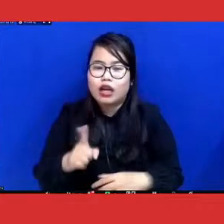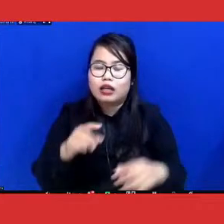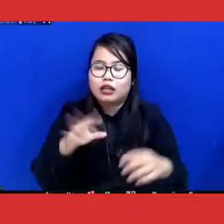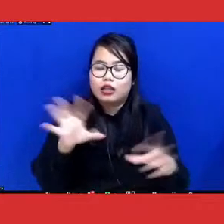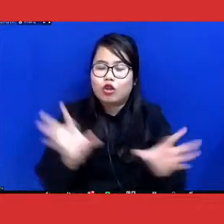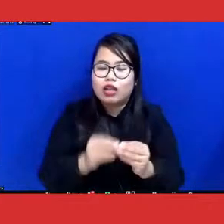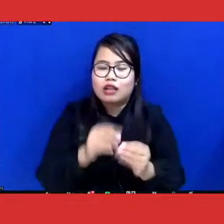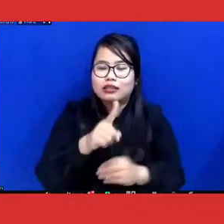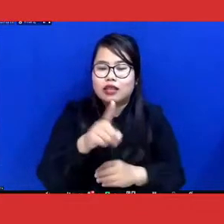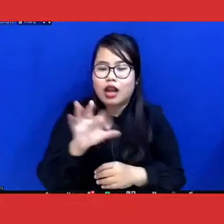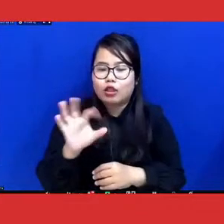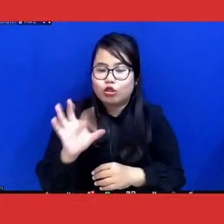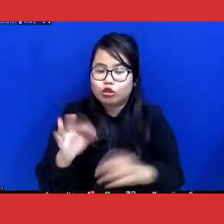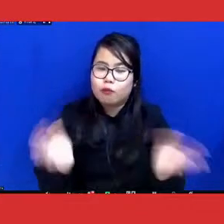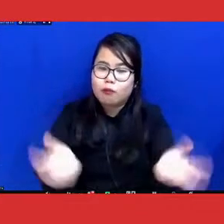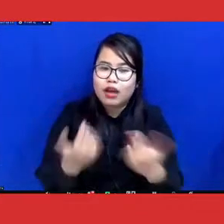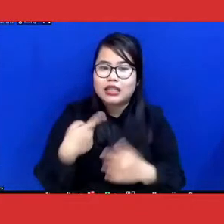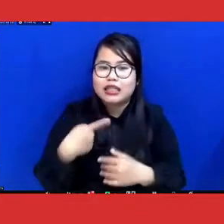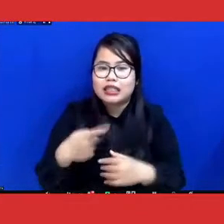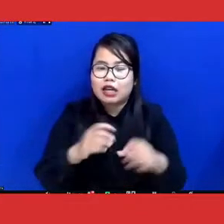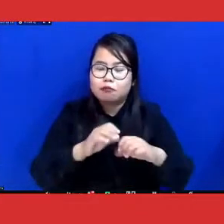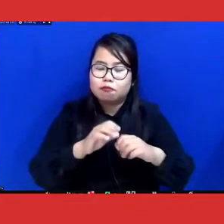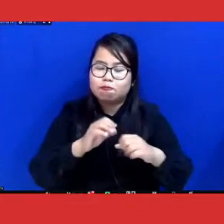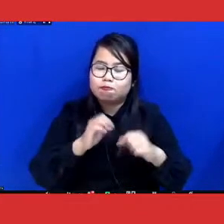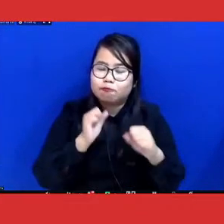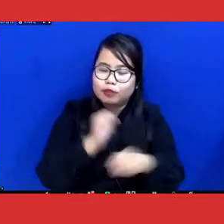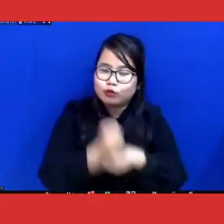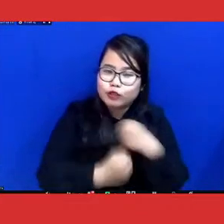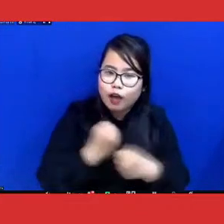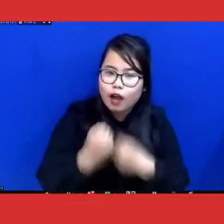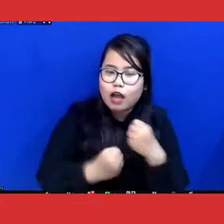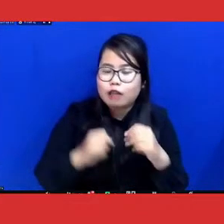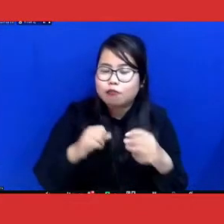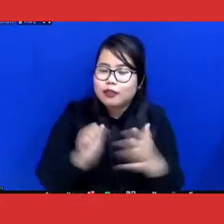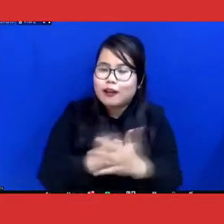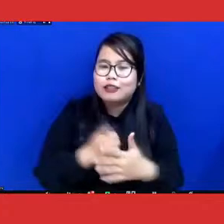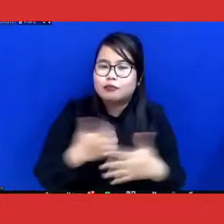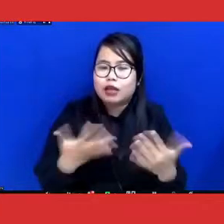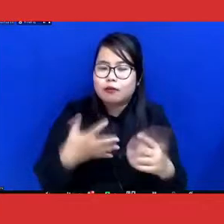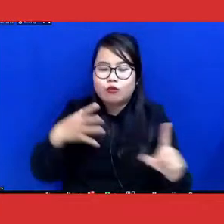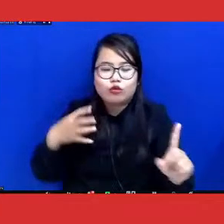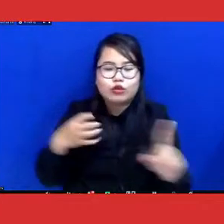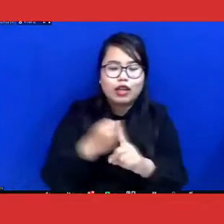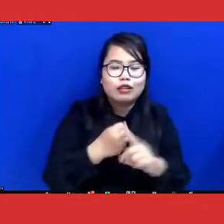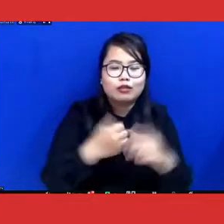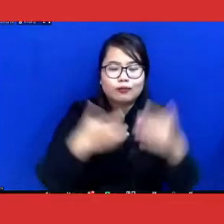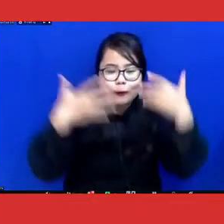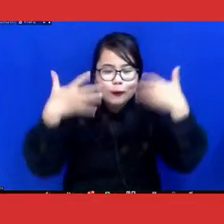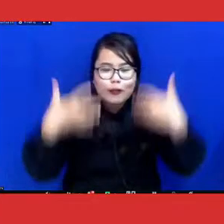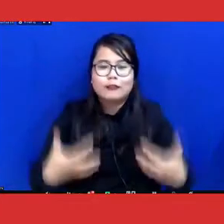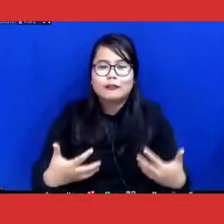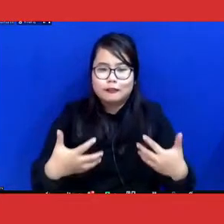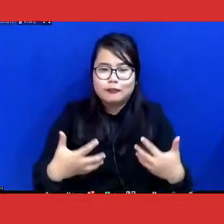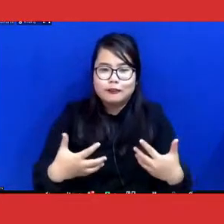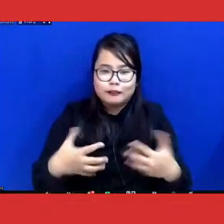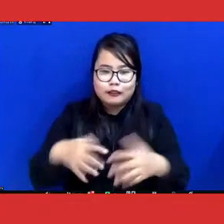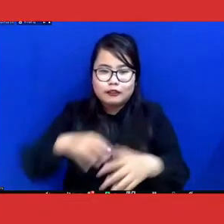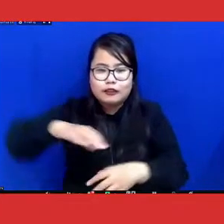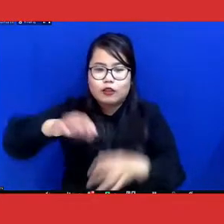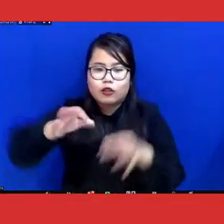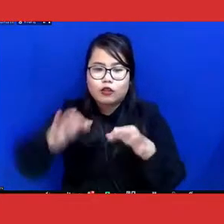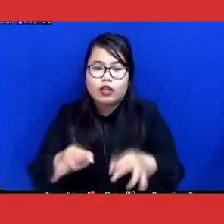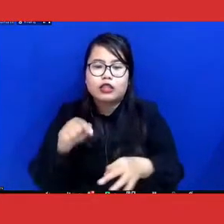dan mari kita juga bekerja lebih keras lagi untuk mewujudkan Human Rights Cities di tahun 2030 berjumlah